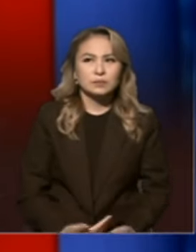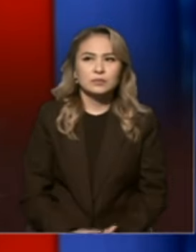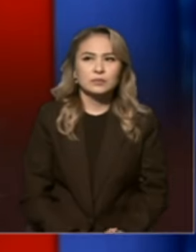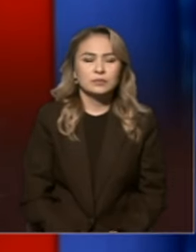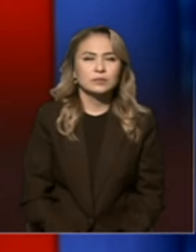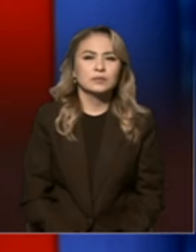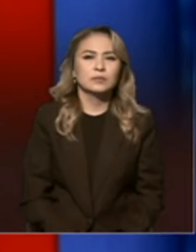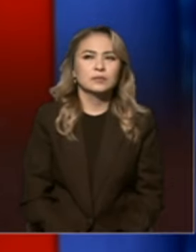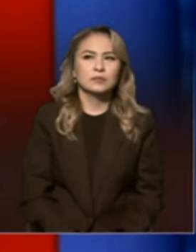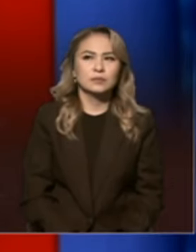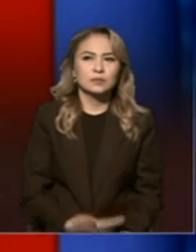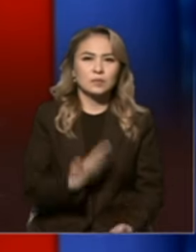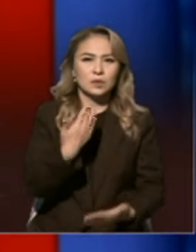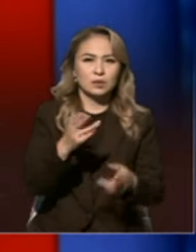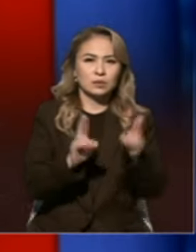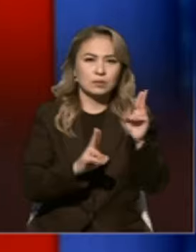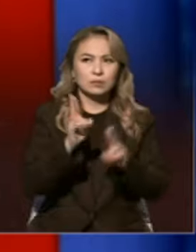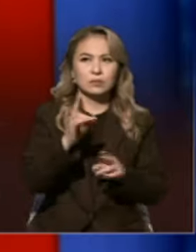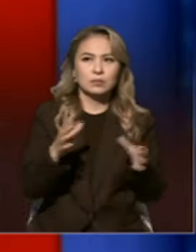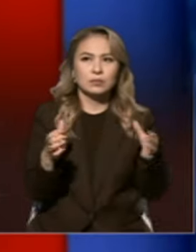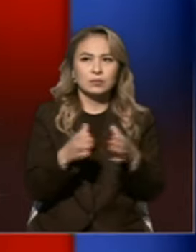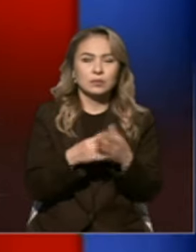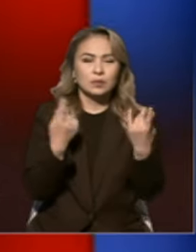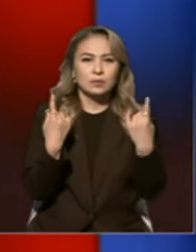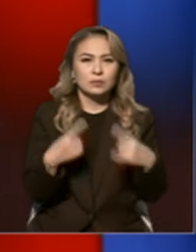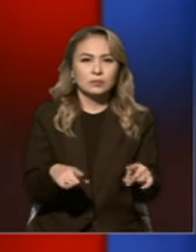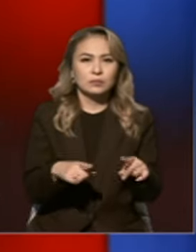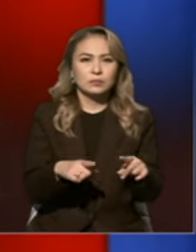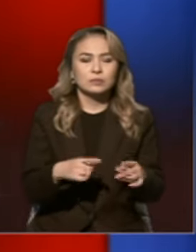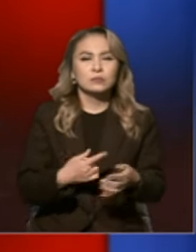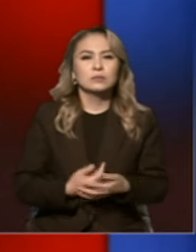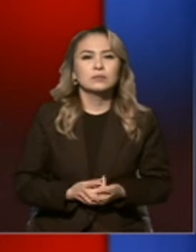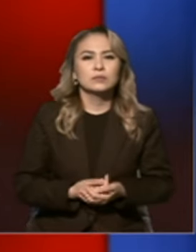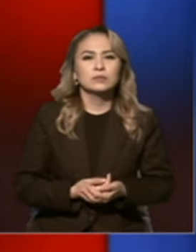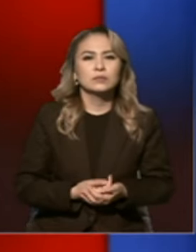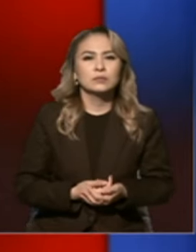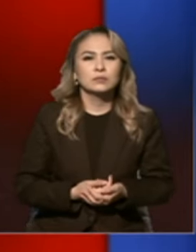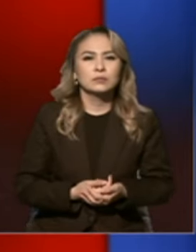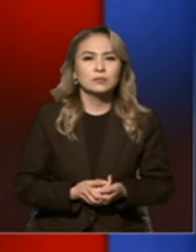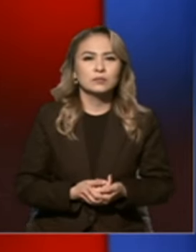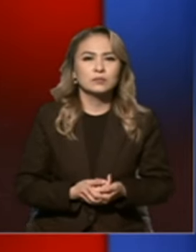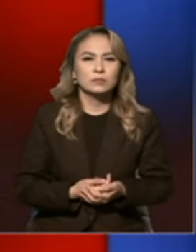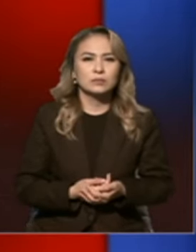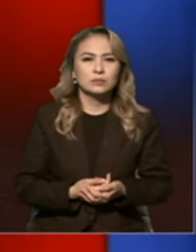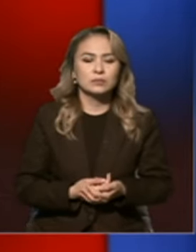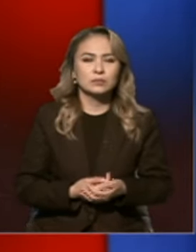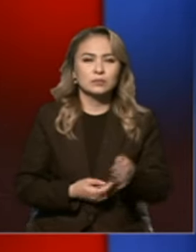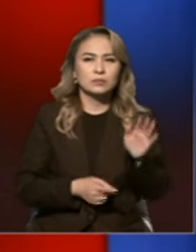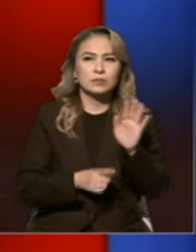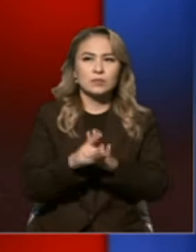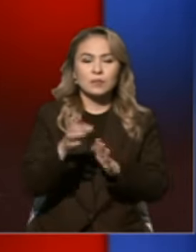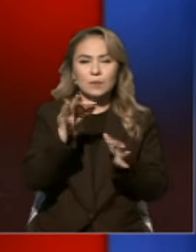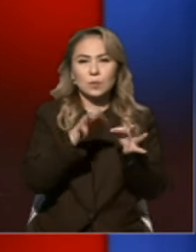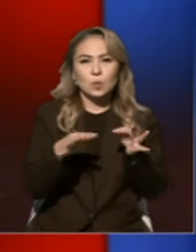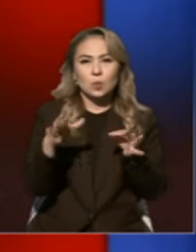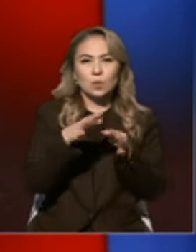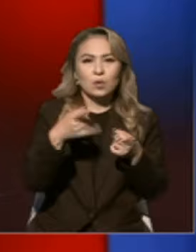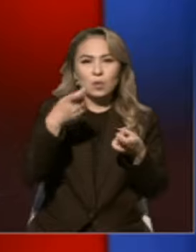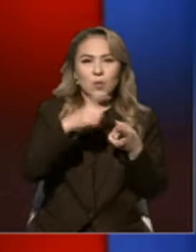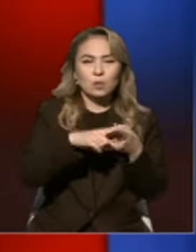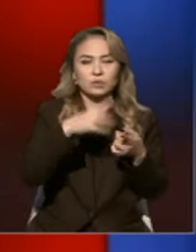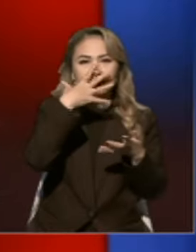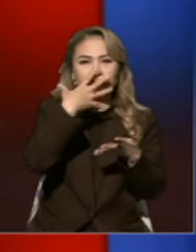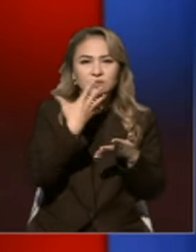Енді оның бәрі әр елдің салты басқа, иті қарағасқа демекші. Бұлай қарап отырсаңыз, әрбір облыстың өзінің түрлі жағдайы бар. Сосын ол түрлі